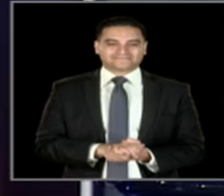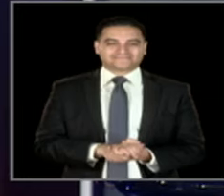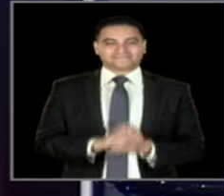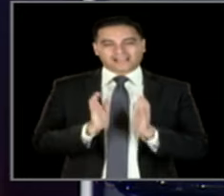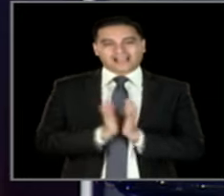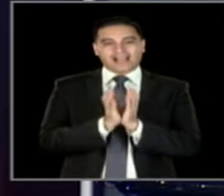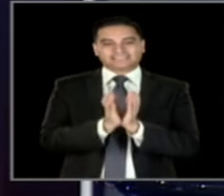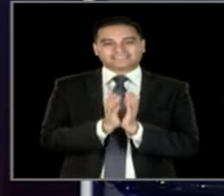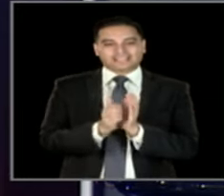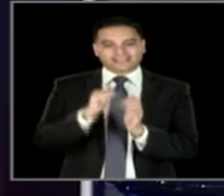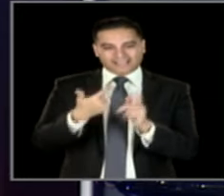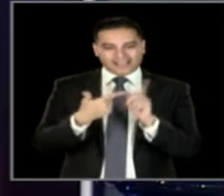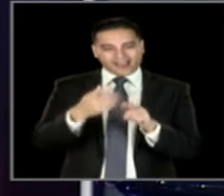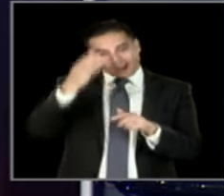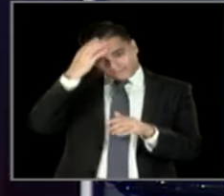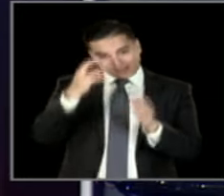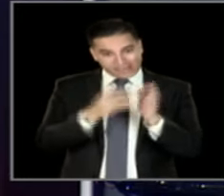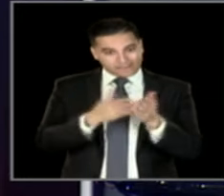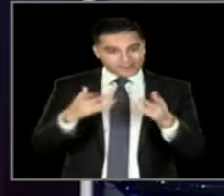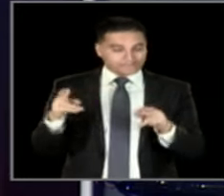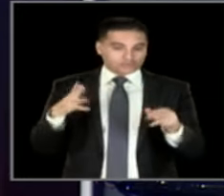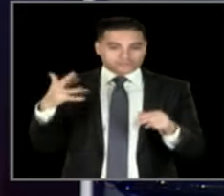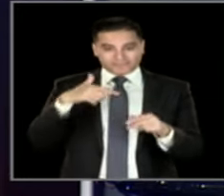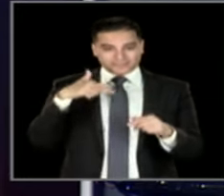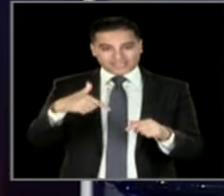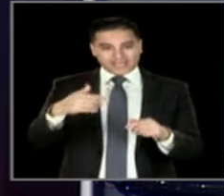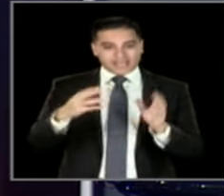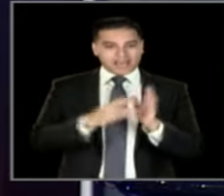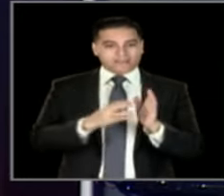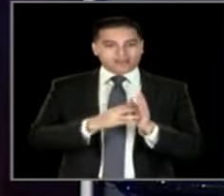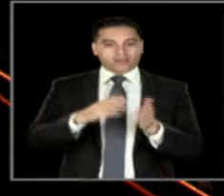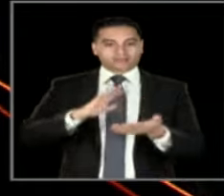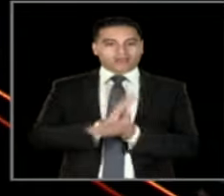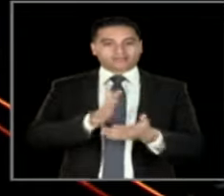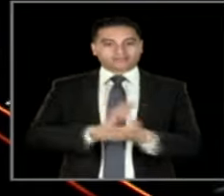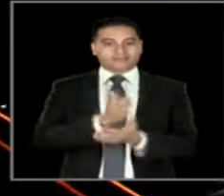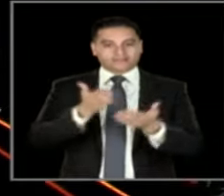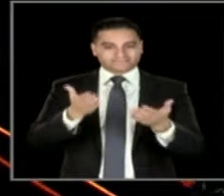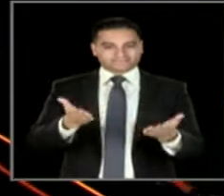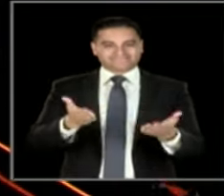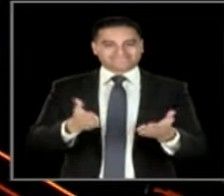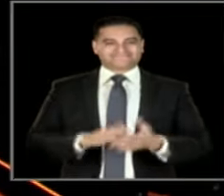كاس المركز الثاني عبقرة الجامعات الموسم السادس جامعة طنطا.